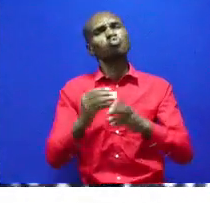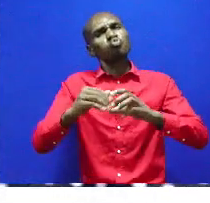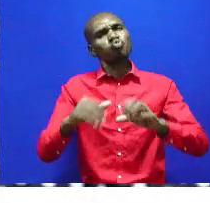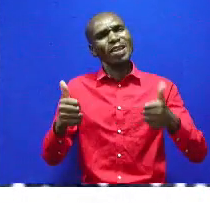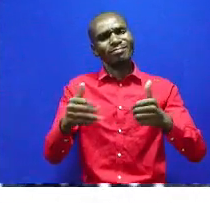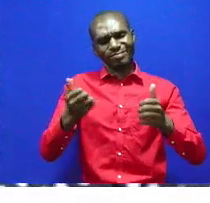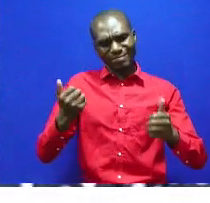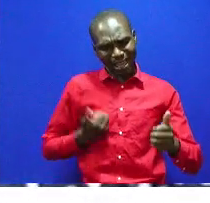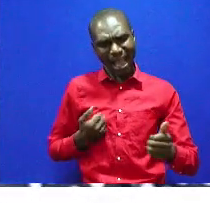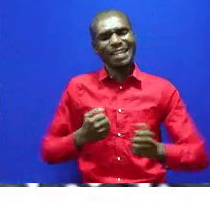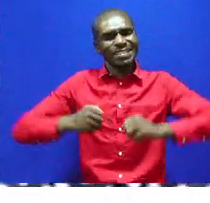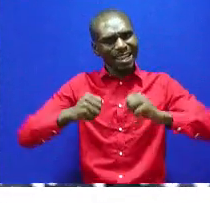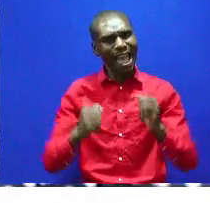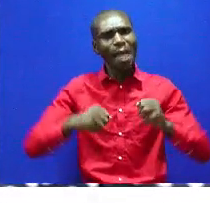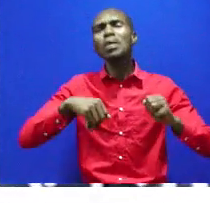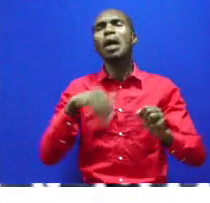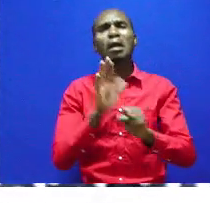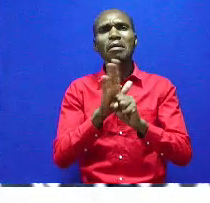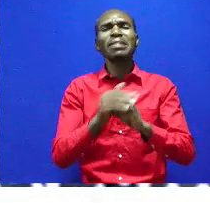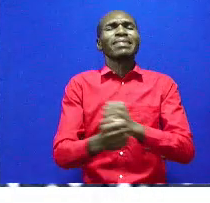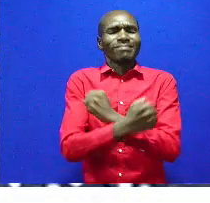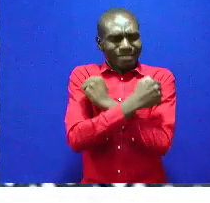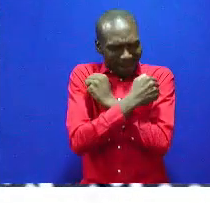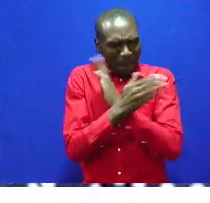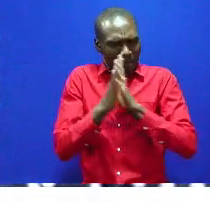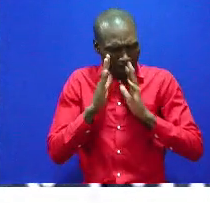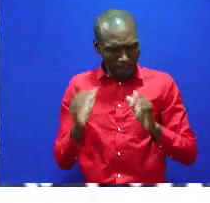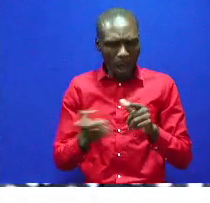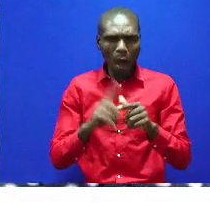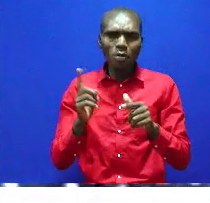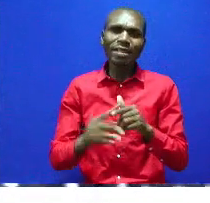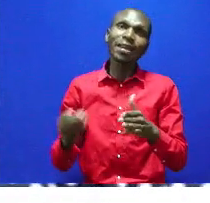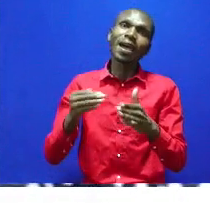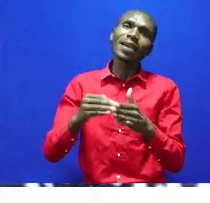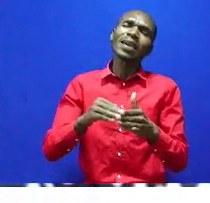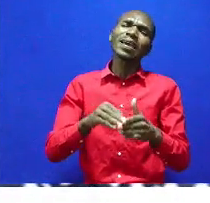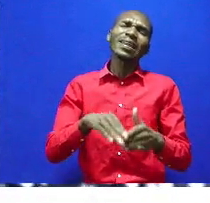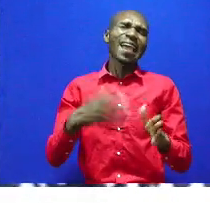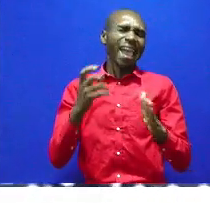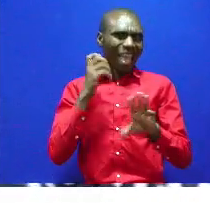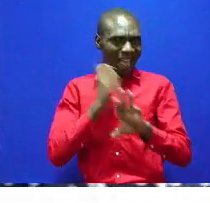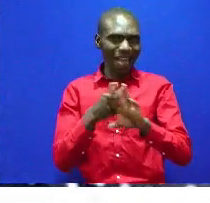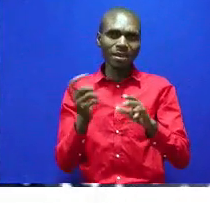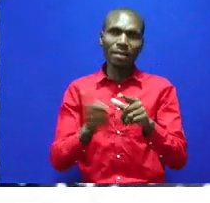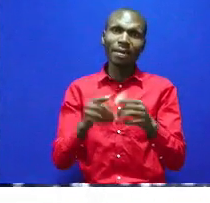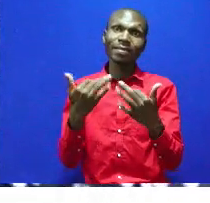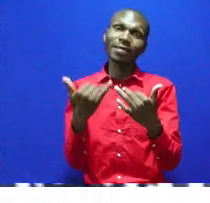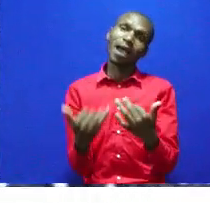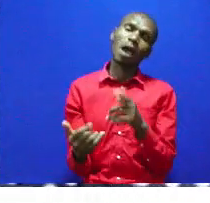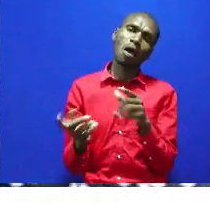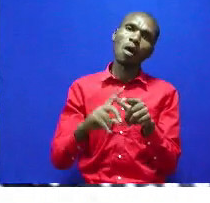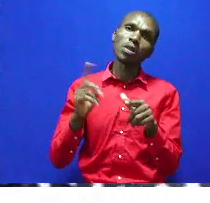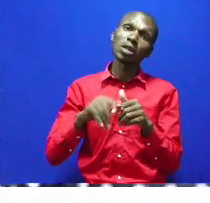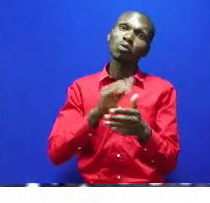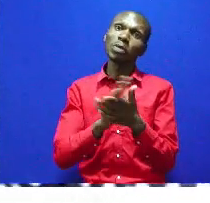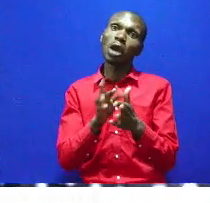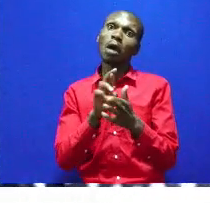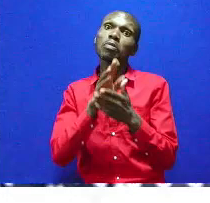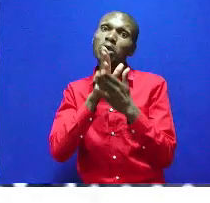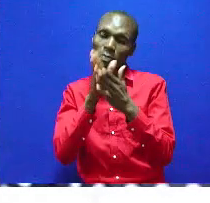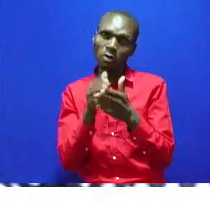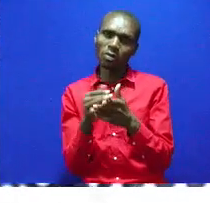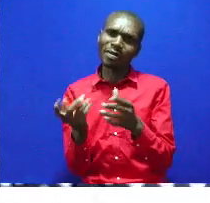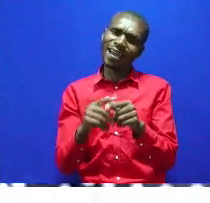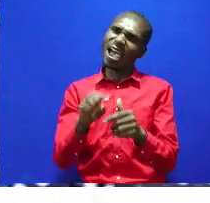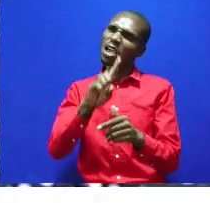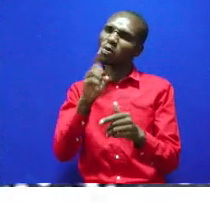very jovial. Kwa mniambia mimi nitakuwa journalist. Itakuuma, lakini ukweli nitakwambia I'll be a journalist.